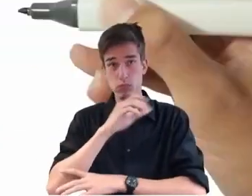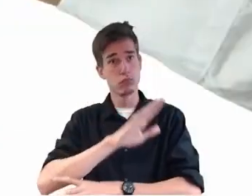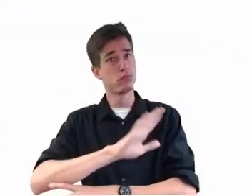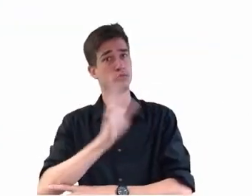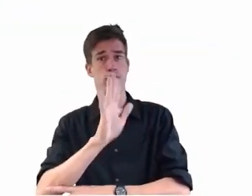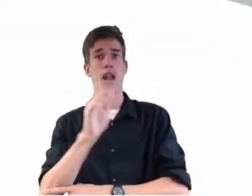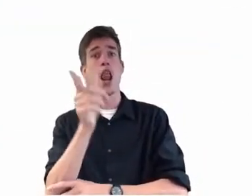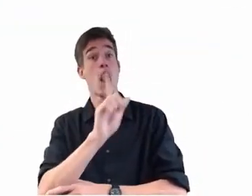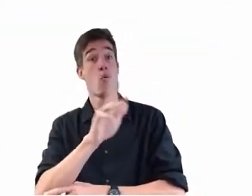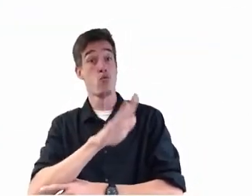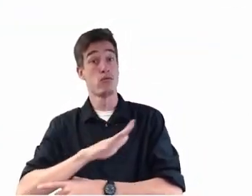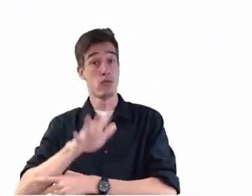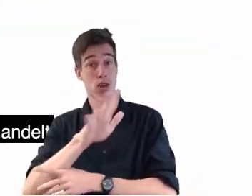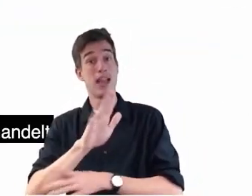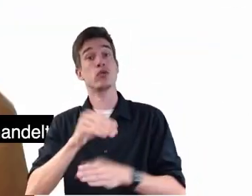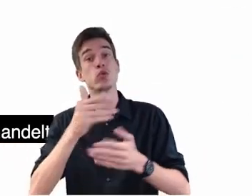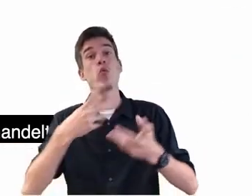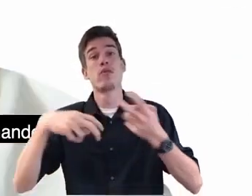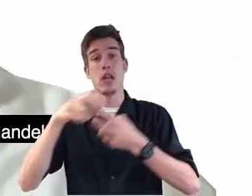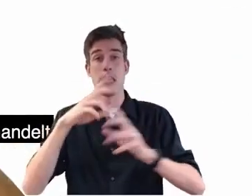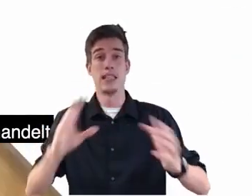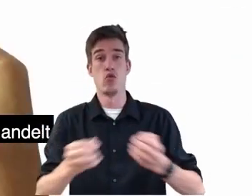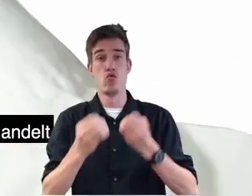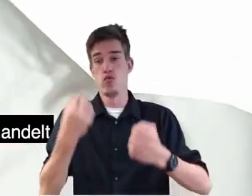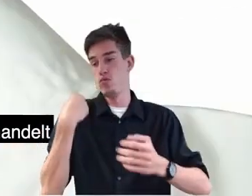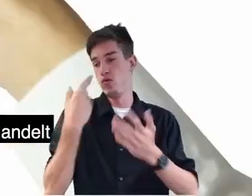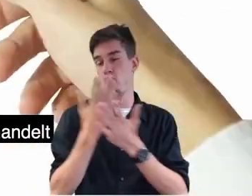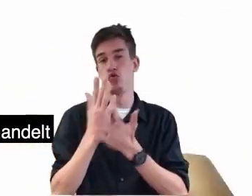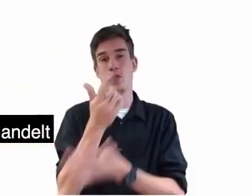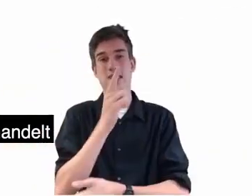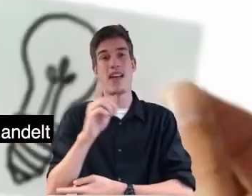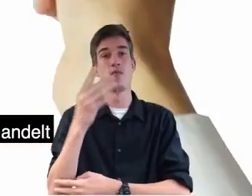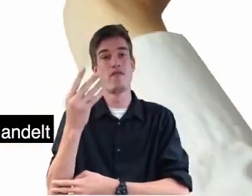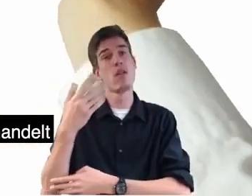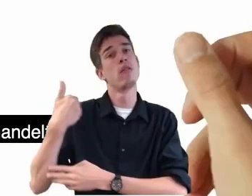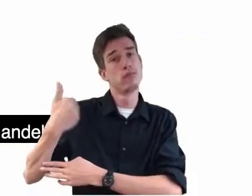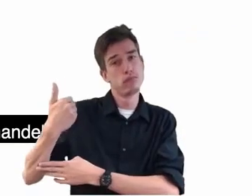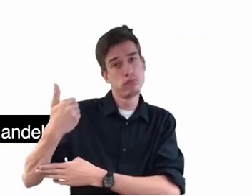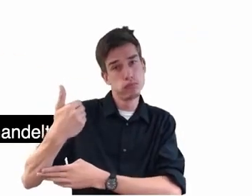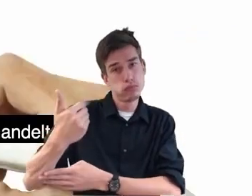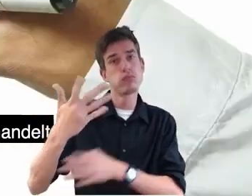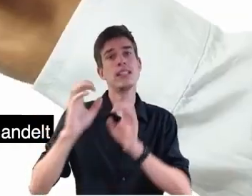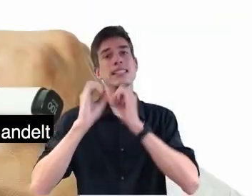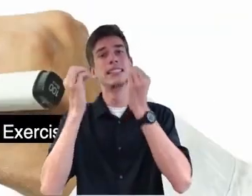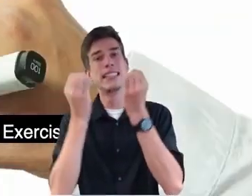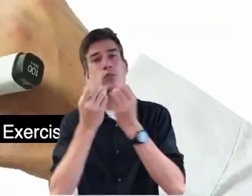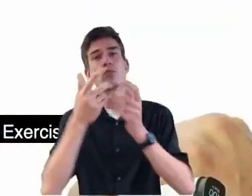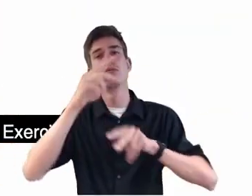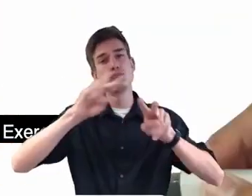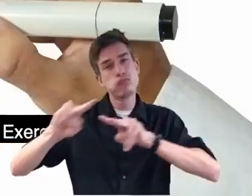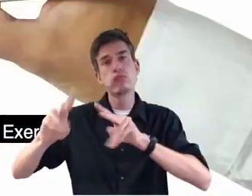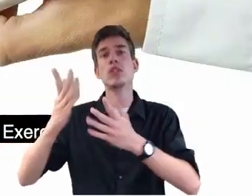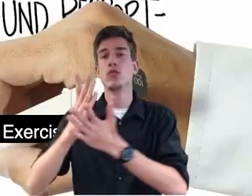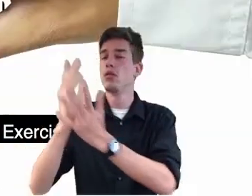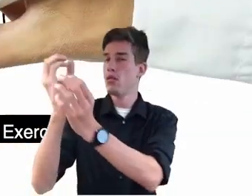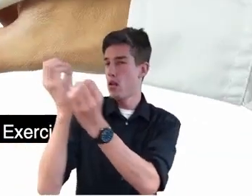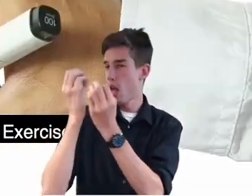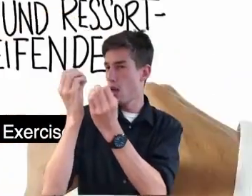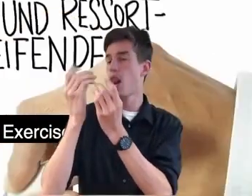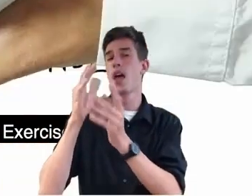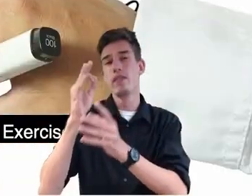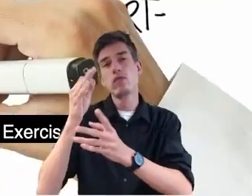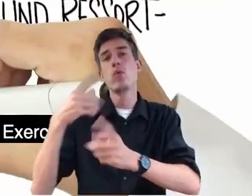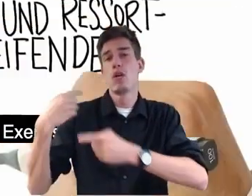lükex ist eine krisen übung die seit 2004 regelmäßig verschiedene szenarien behandelt und für länder und